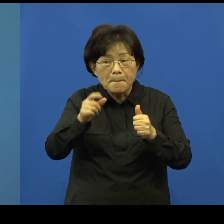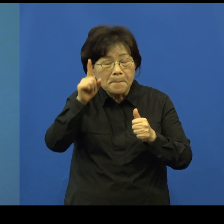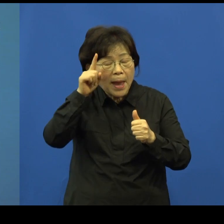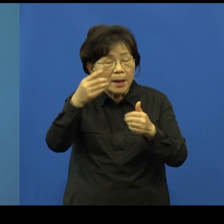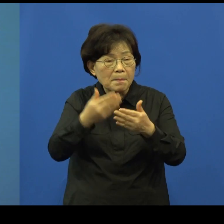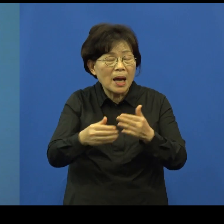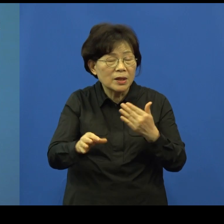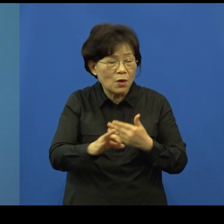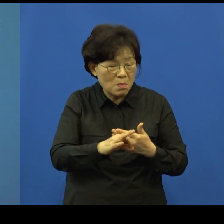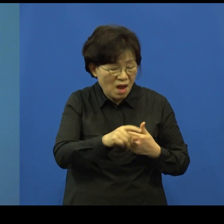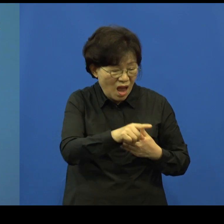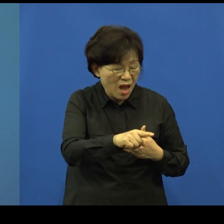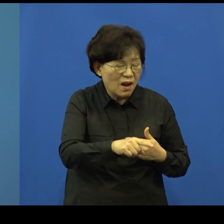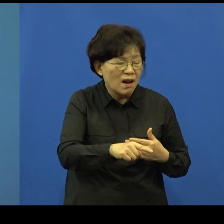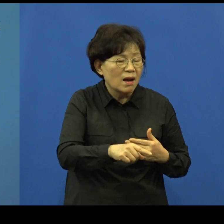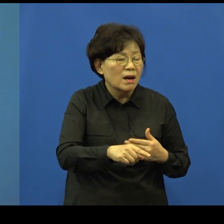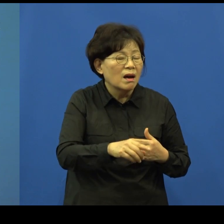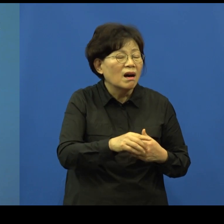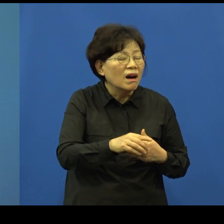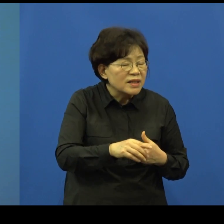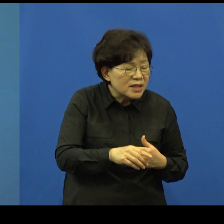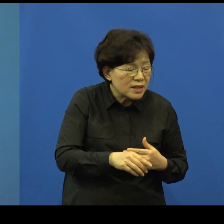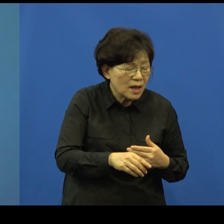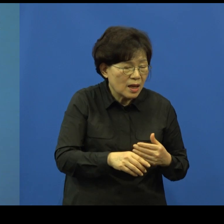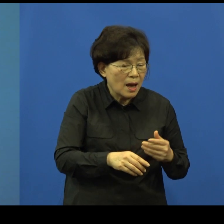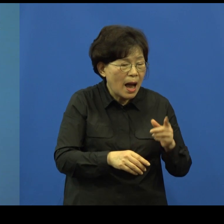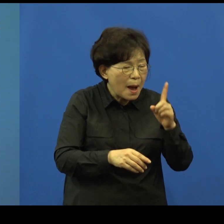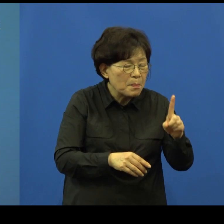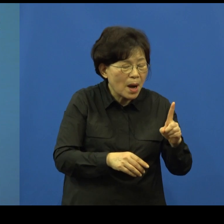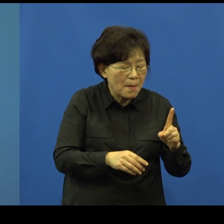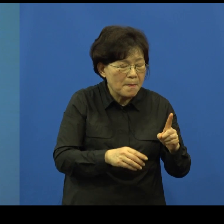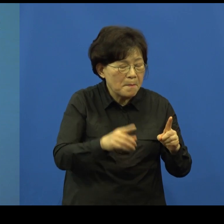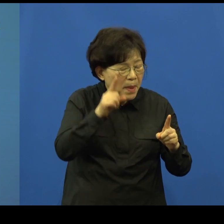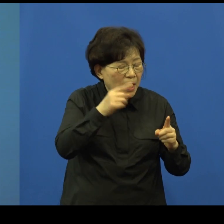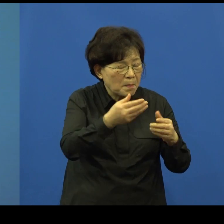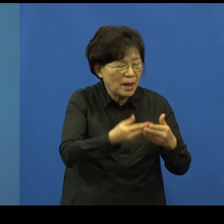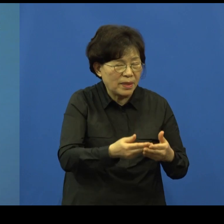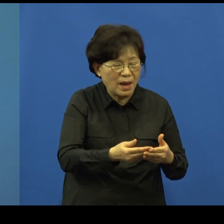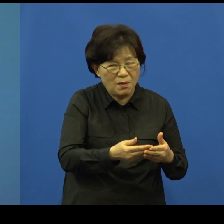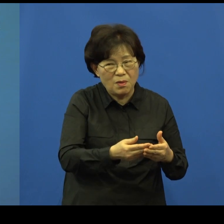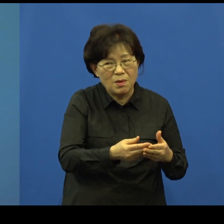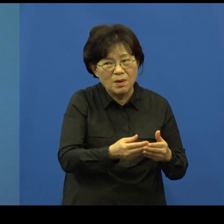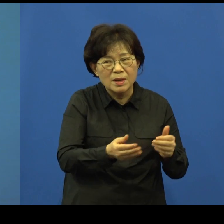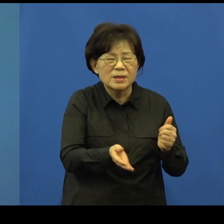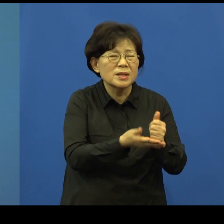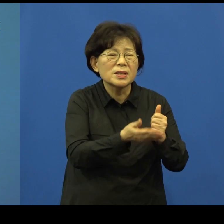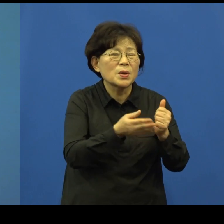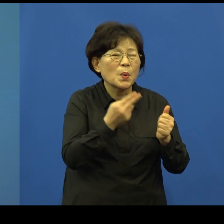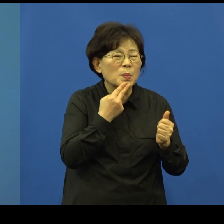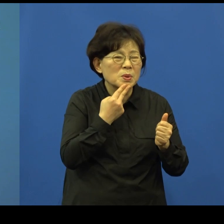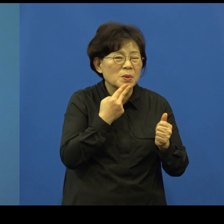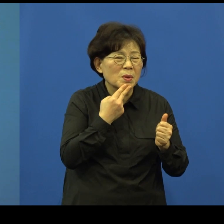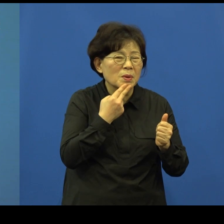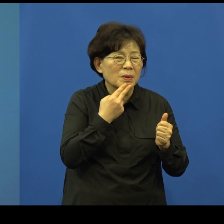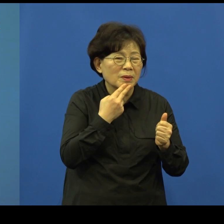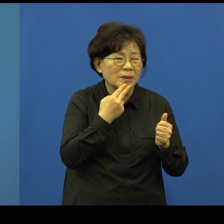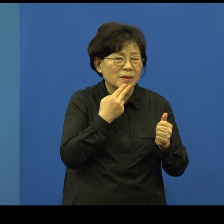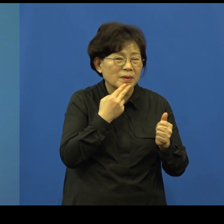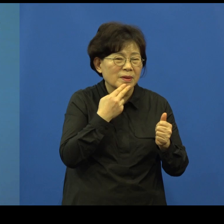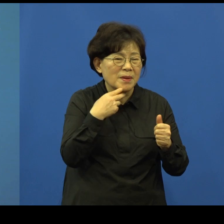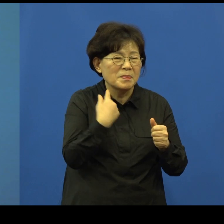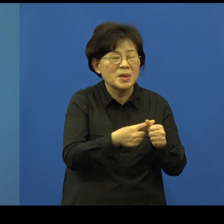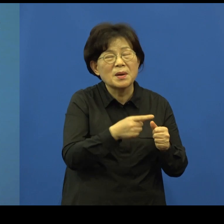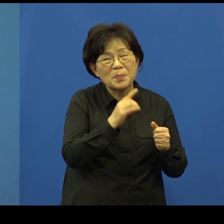너가 잘하는 게 뭐니 뭐 이러고 그러잖아. 근데 한국 사람들에게 부정적인 말이 참 많아요. 그죠? 부정적인,